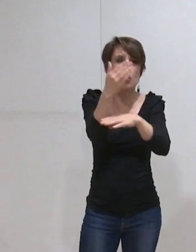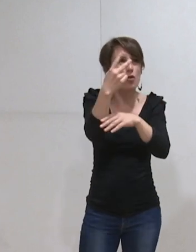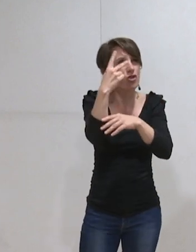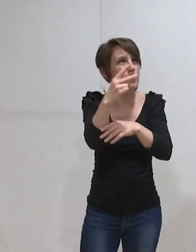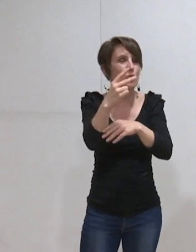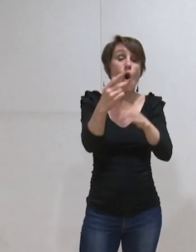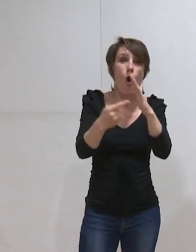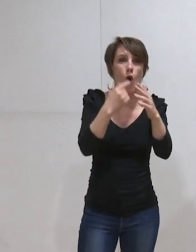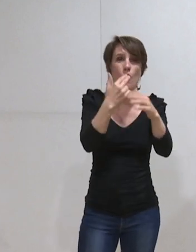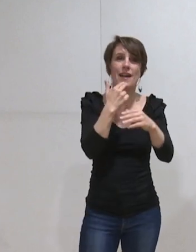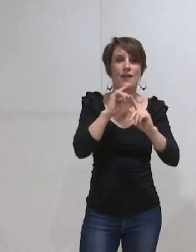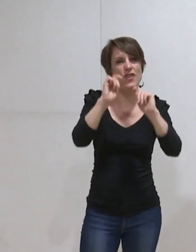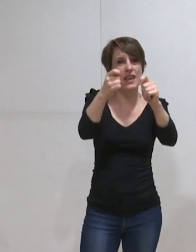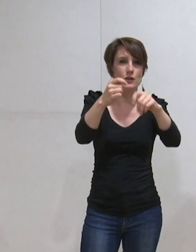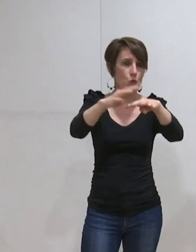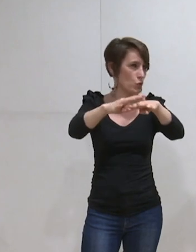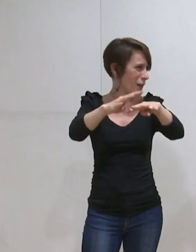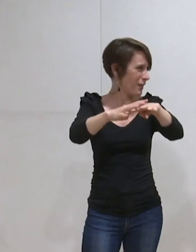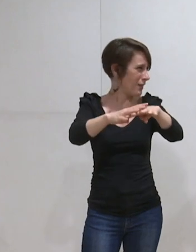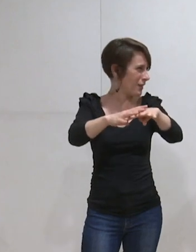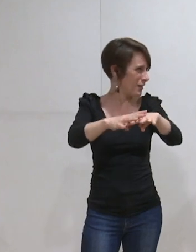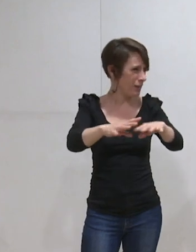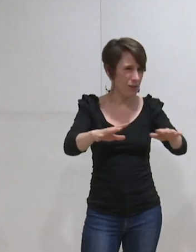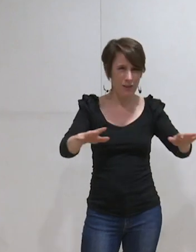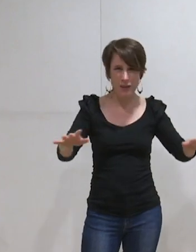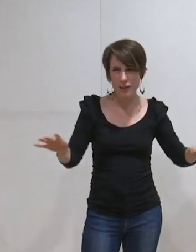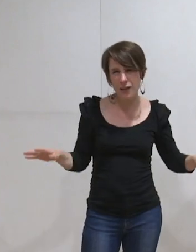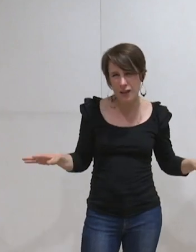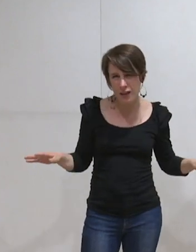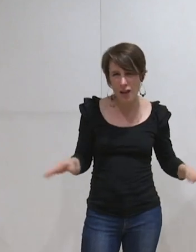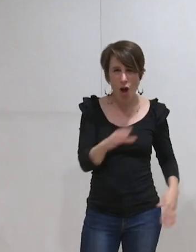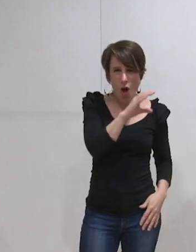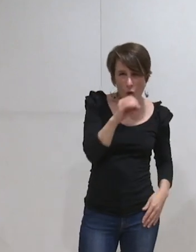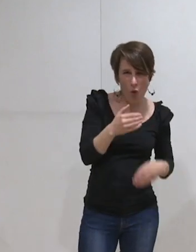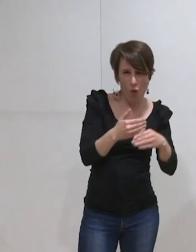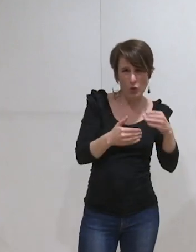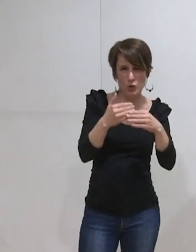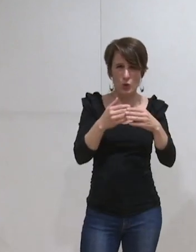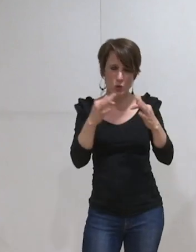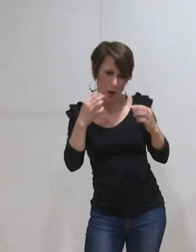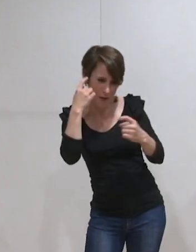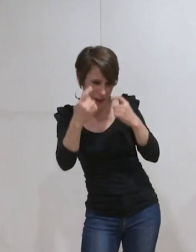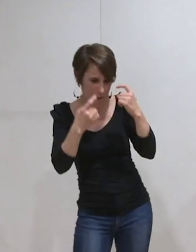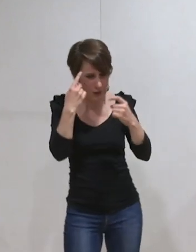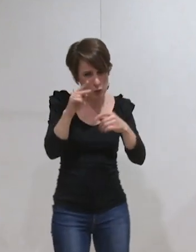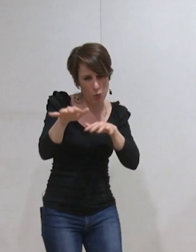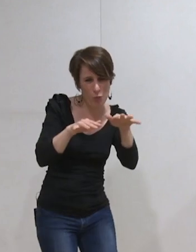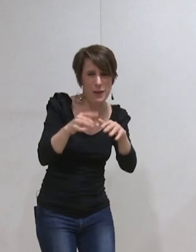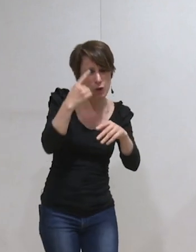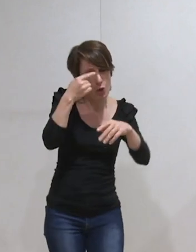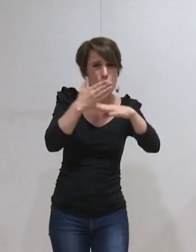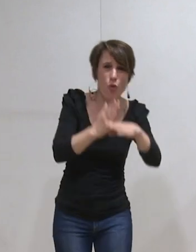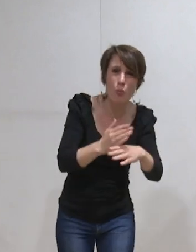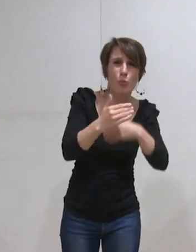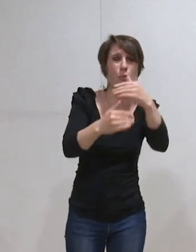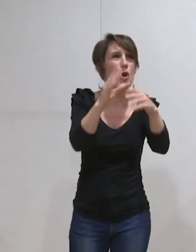quartier vous en êtes à à la construction sur la réflexion de la méthode qui vous permettra de coconstruire tout ça